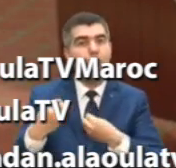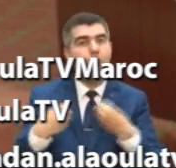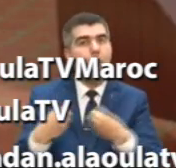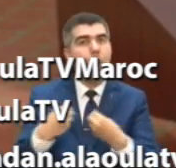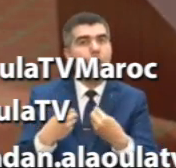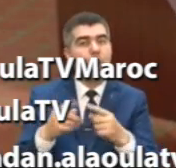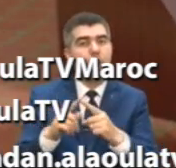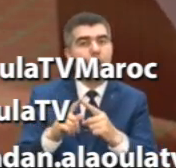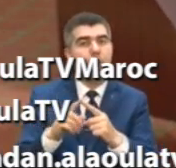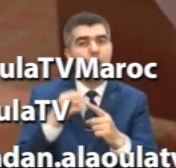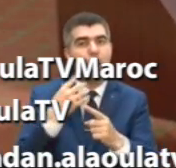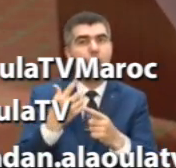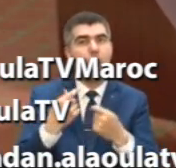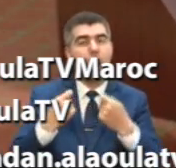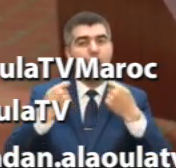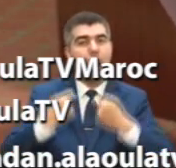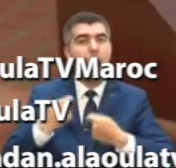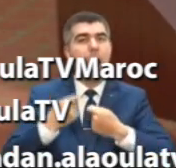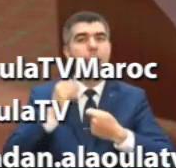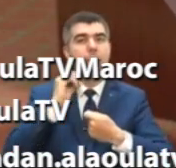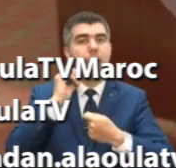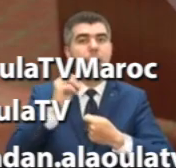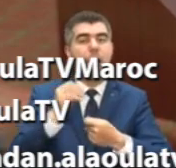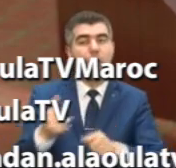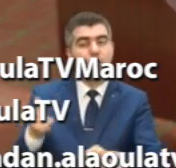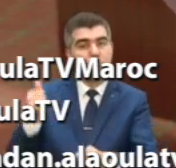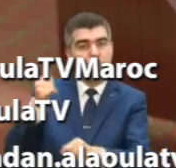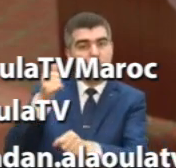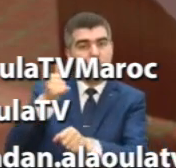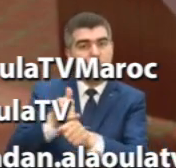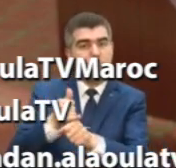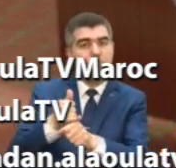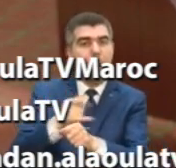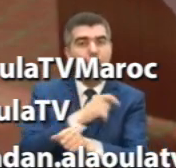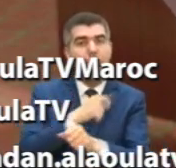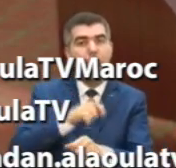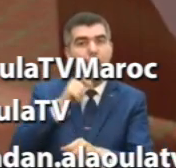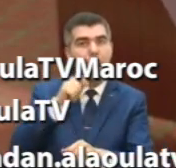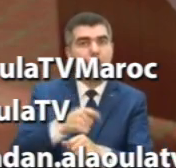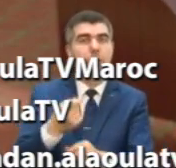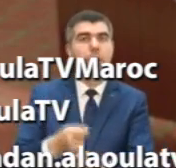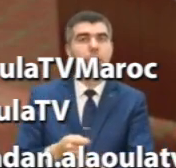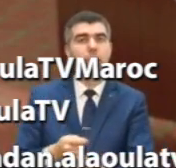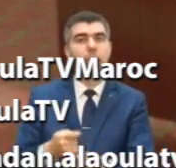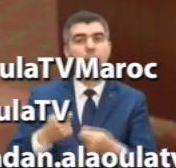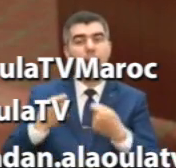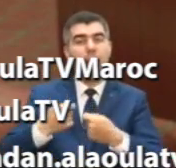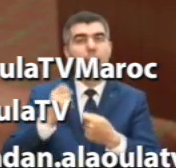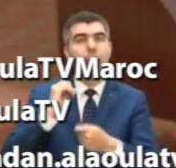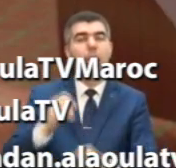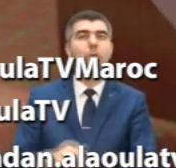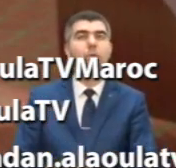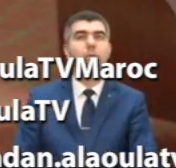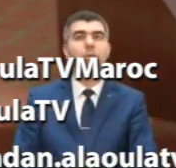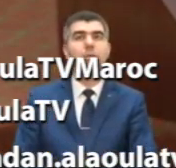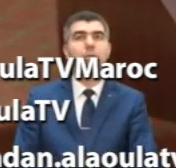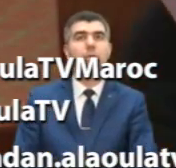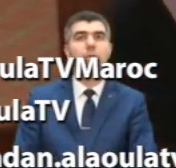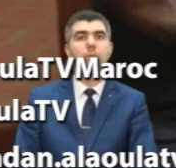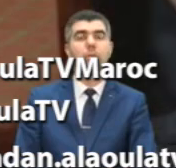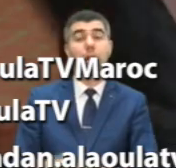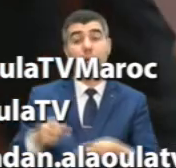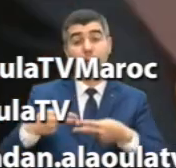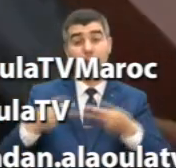بتنسيق مع السيد الرئيس المنتدب للسلطة القضائية وسيد رئيس النيابة العامة. هذا